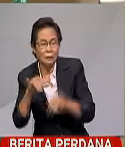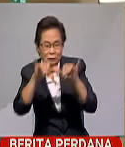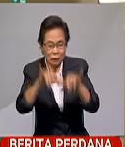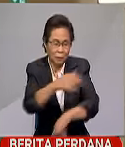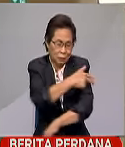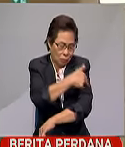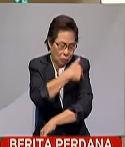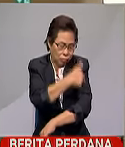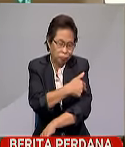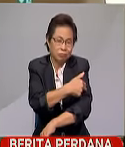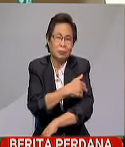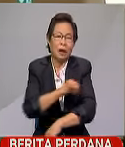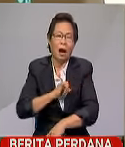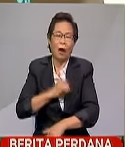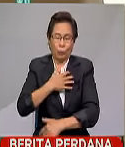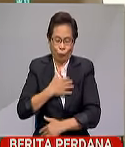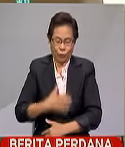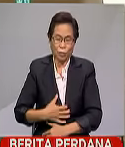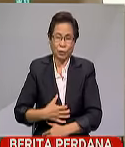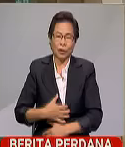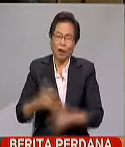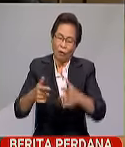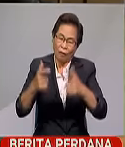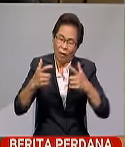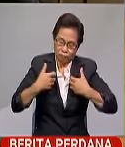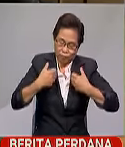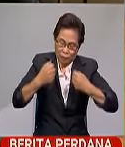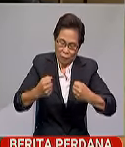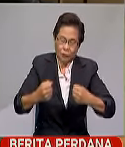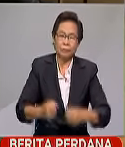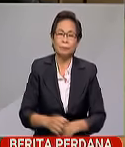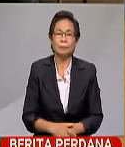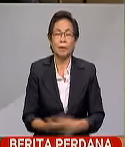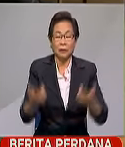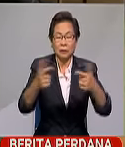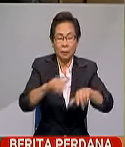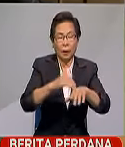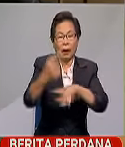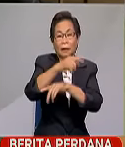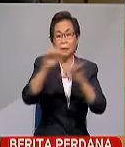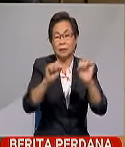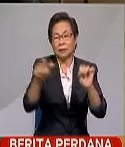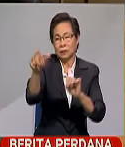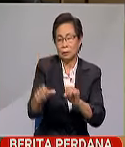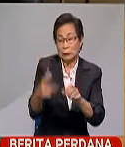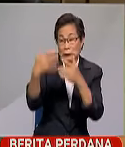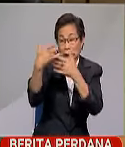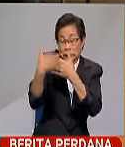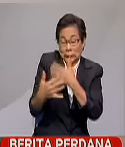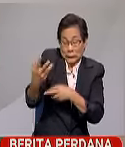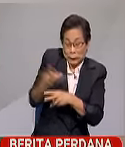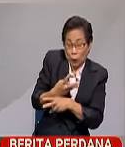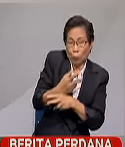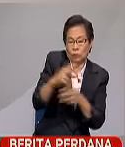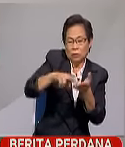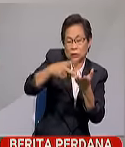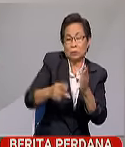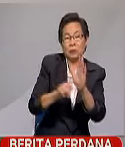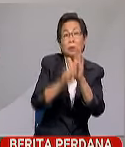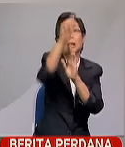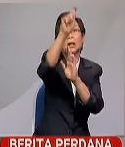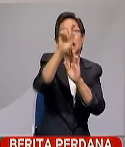in Lausanne, and we wish her a very speedy recovery. Dalam kejadian pada Selasa, mangsa parah setelah terjatuh dari